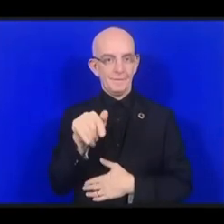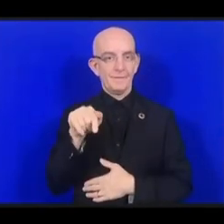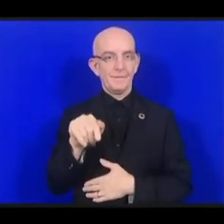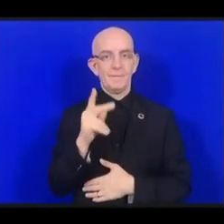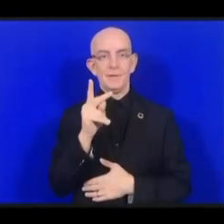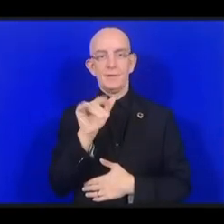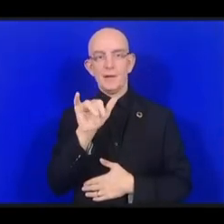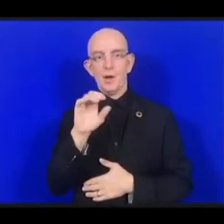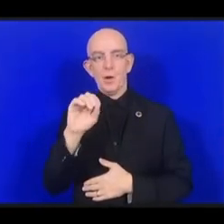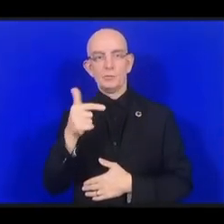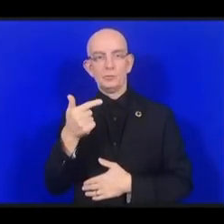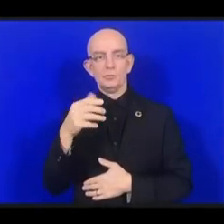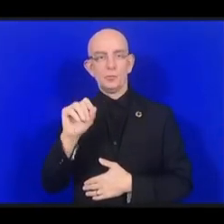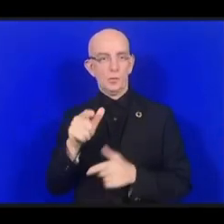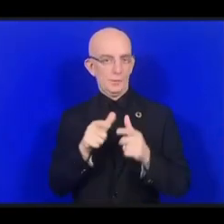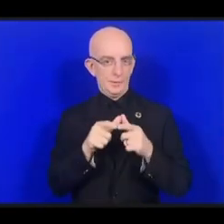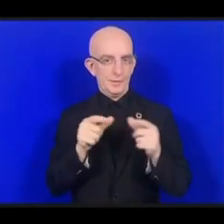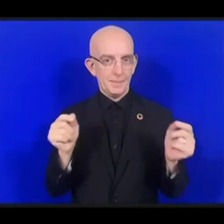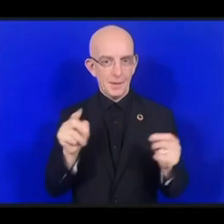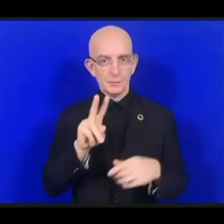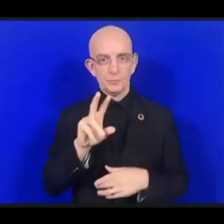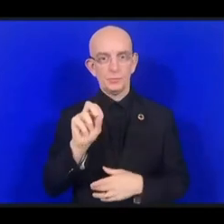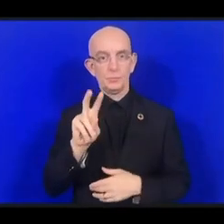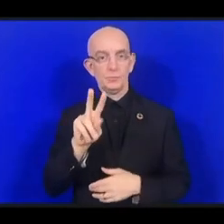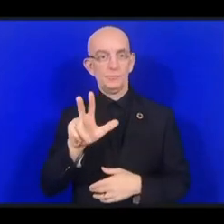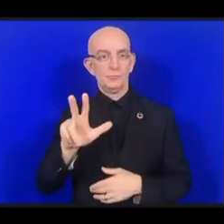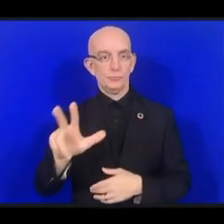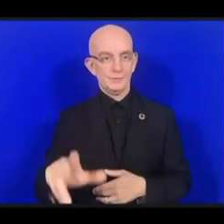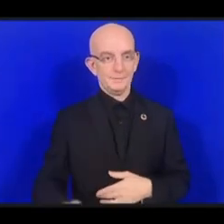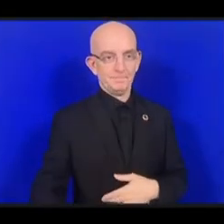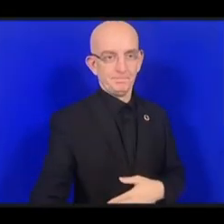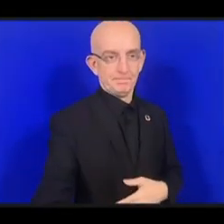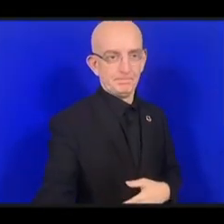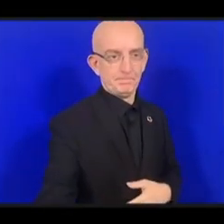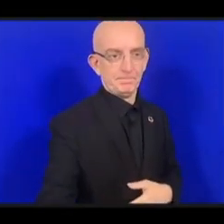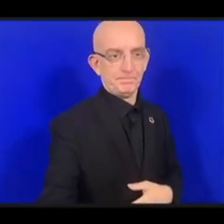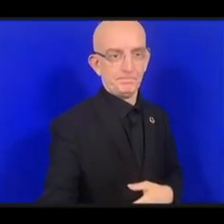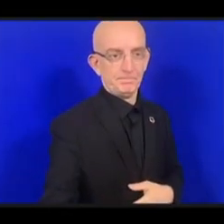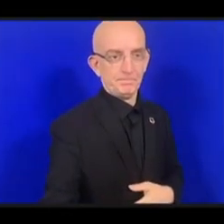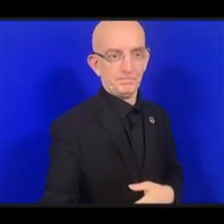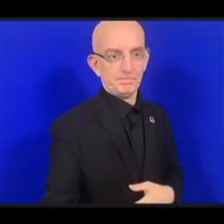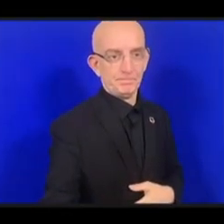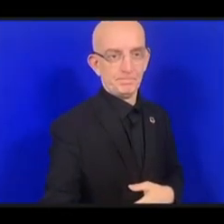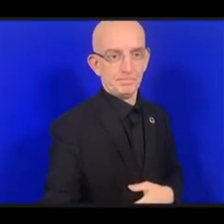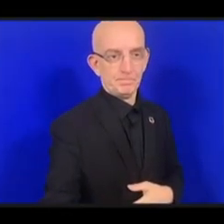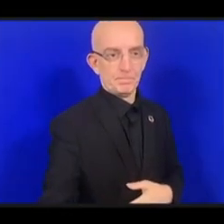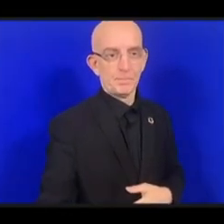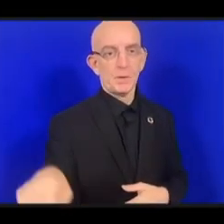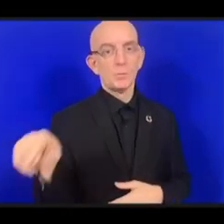監森犯様より初動パフォーマンスと講和をいただき